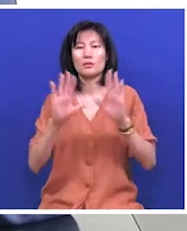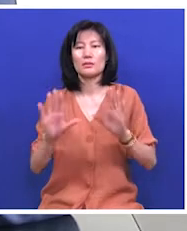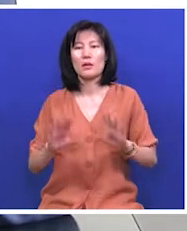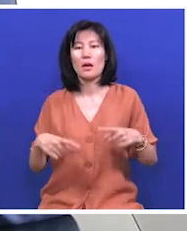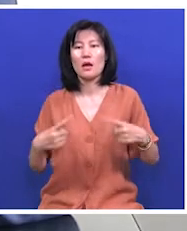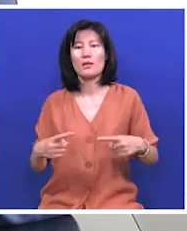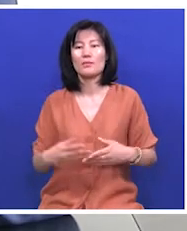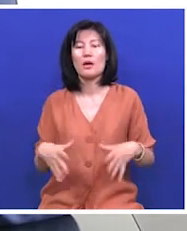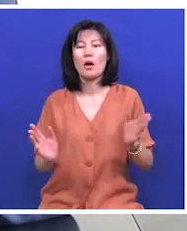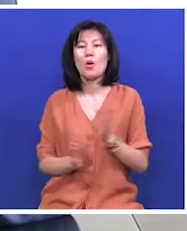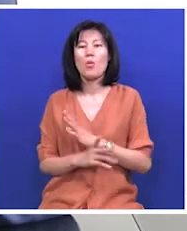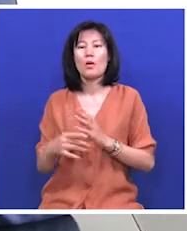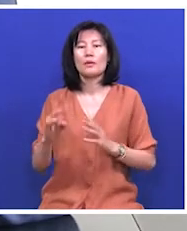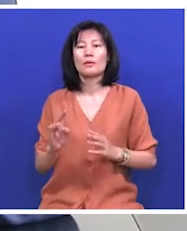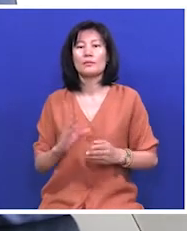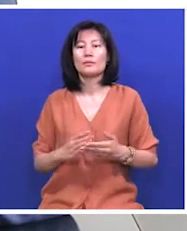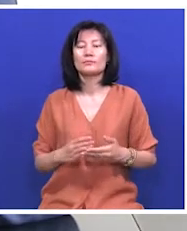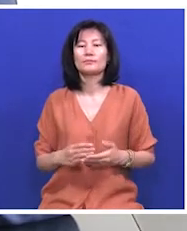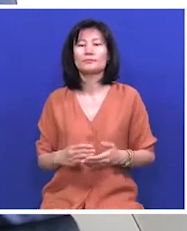жау деген сияқты әр сондай бір